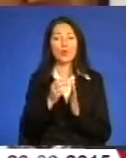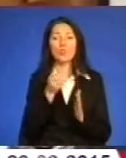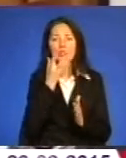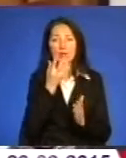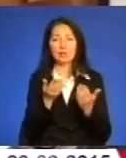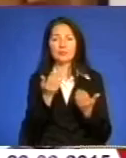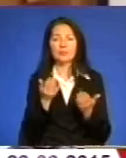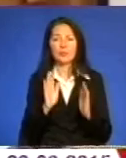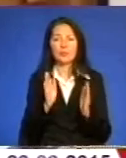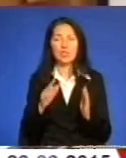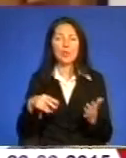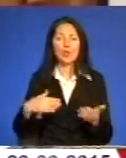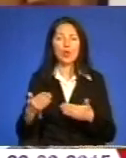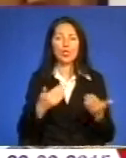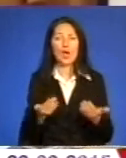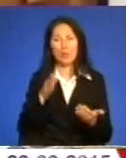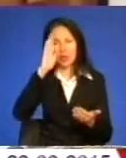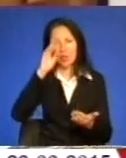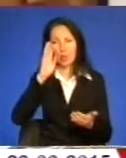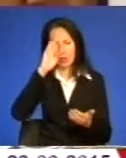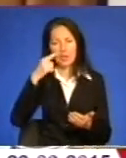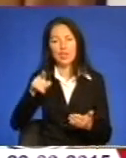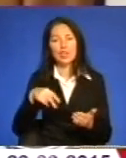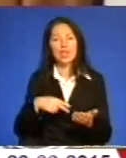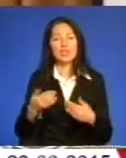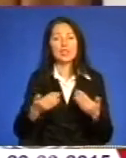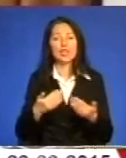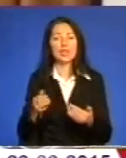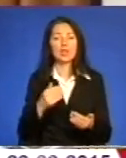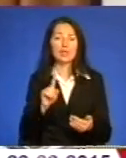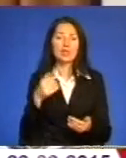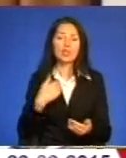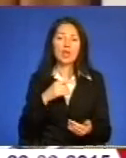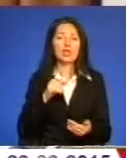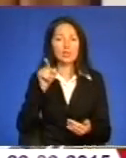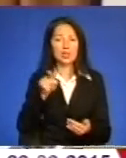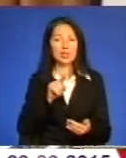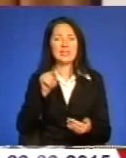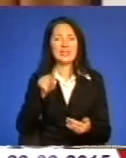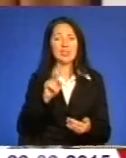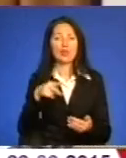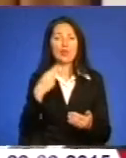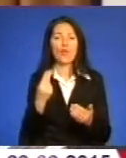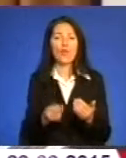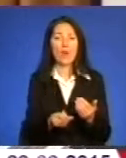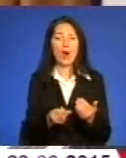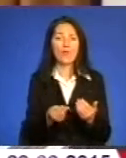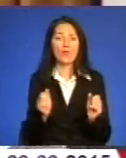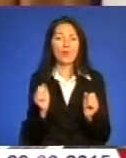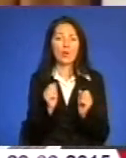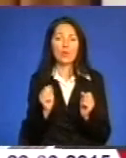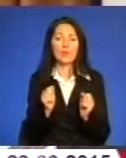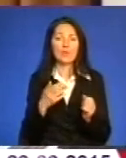дійде. Це те одна, хоч і він, чи я, чи ти. За тих, хто впав в холодну пащу прірви, повинні